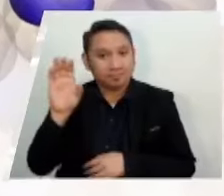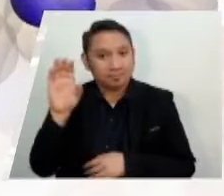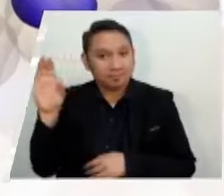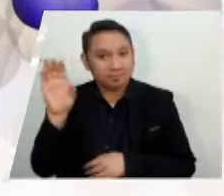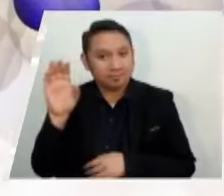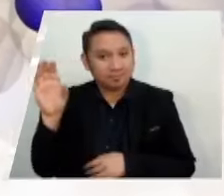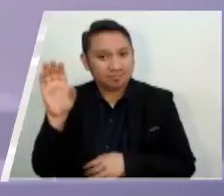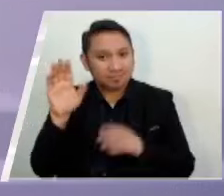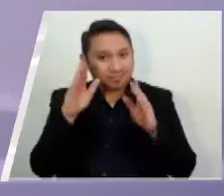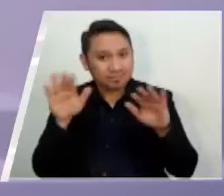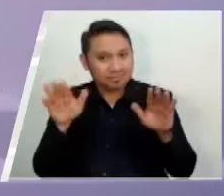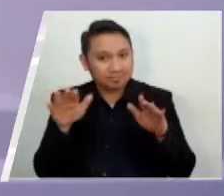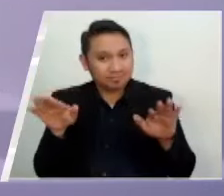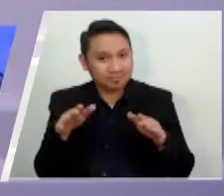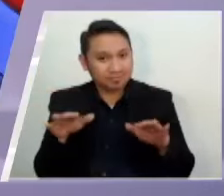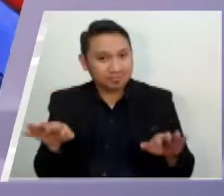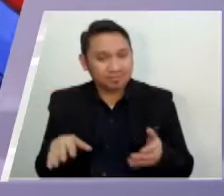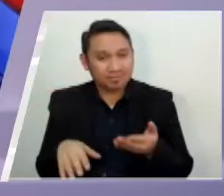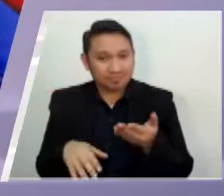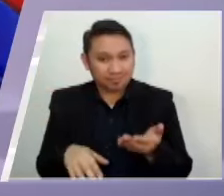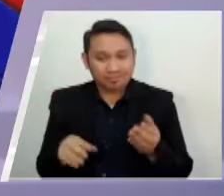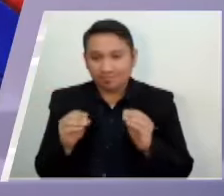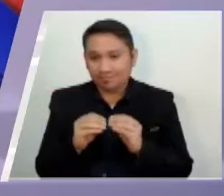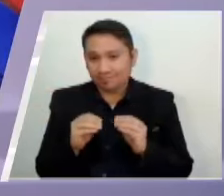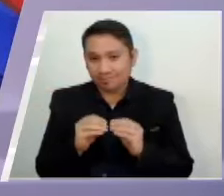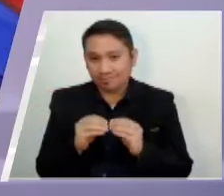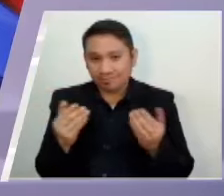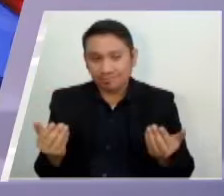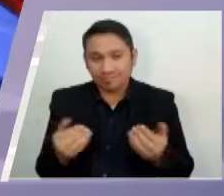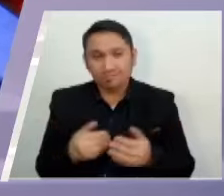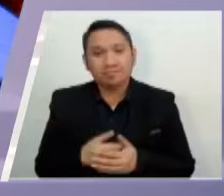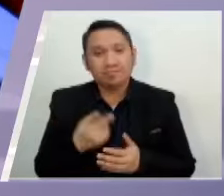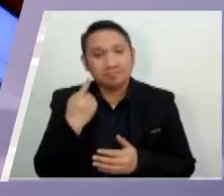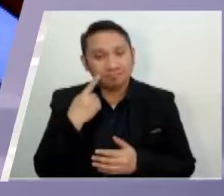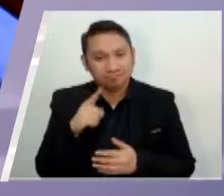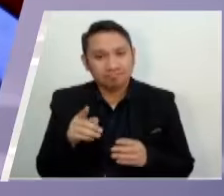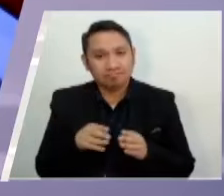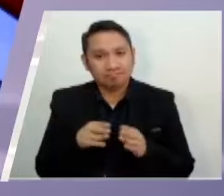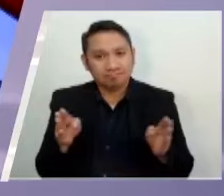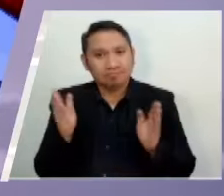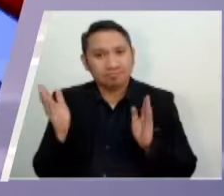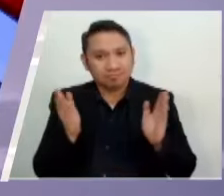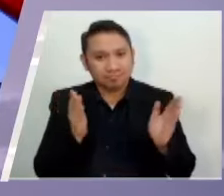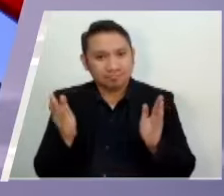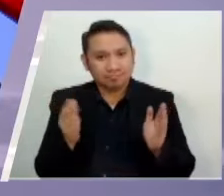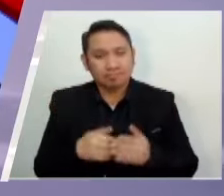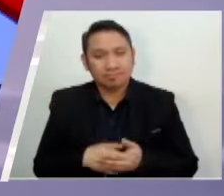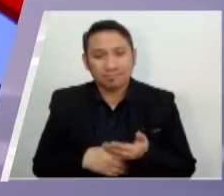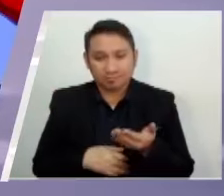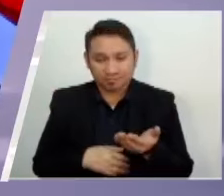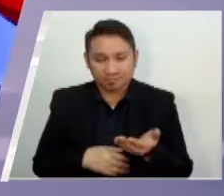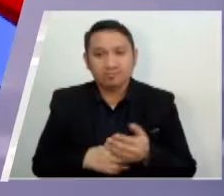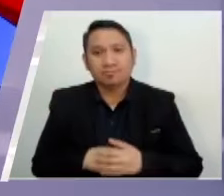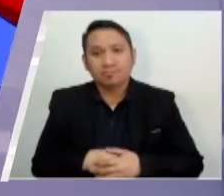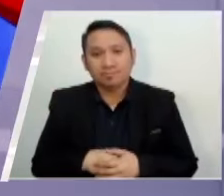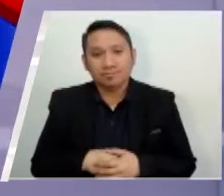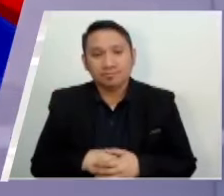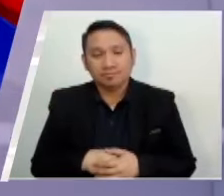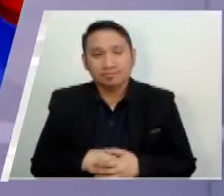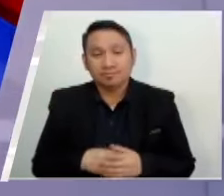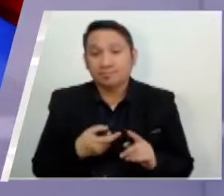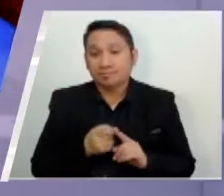Mel Tianco para sa mas malaking misyon. Para sa mas malawak na paglilingkod sa bayan, ako po si Emil Sumangil. Mula sa